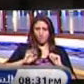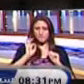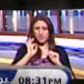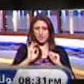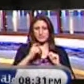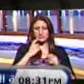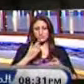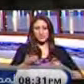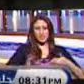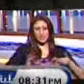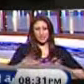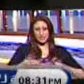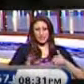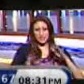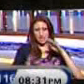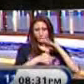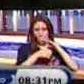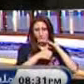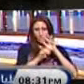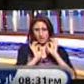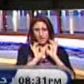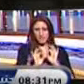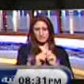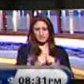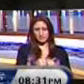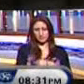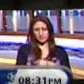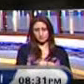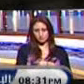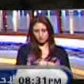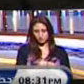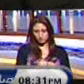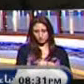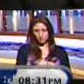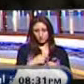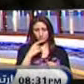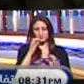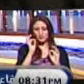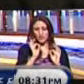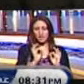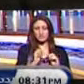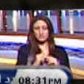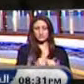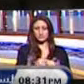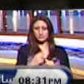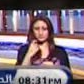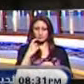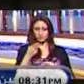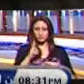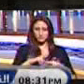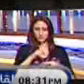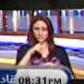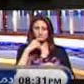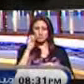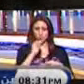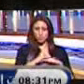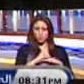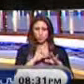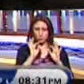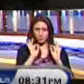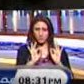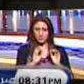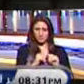الإدارية العليا حتى تعيد النظر فيها، وده إعمالا لمبدأ التقاضي على درجتين. ولكن اللي بنحب نأكد إن